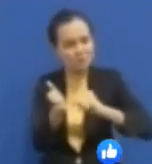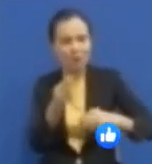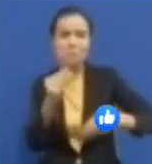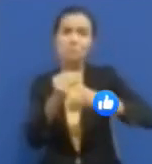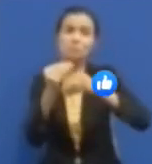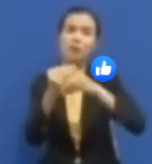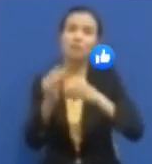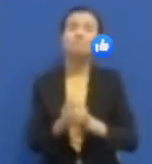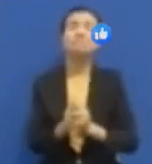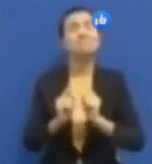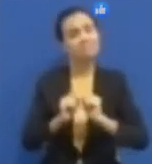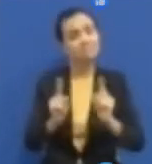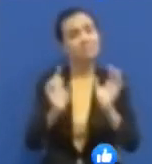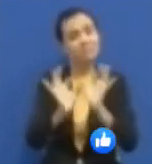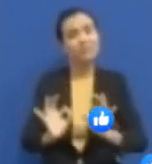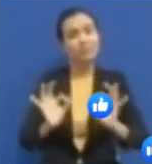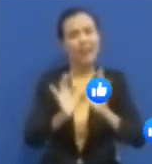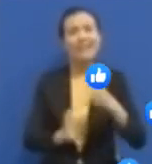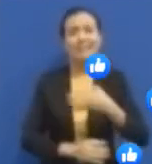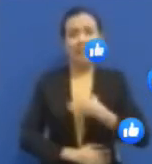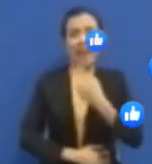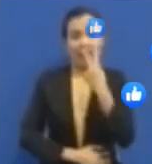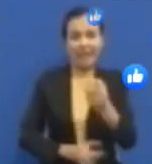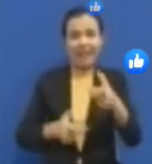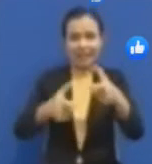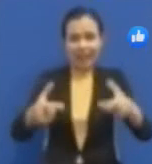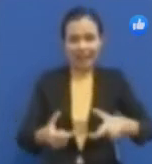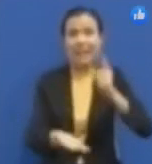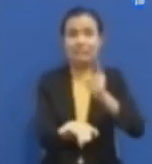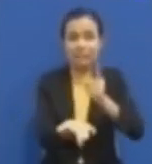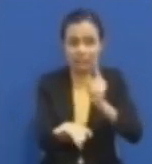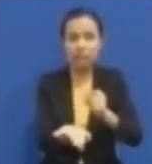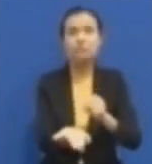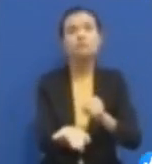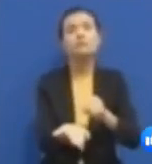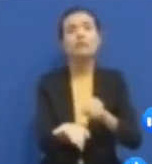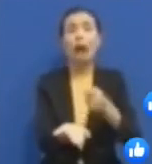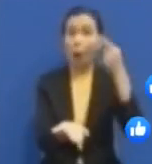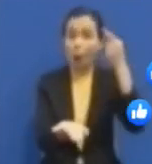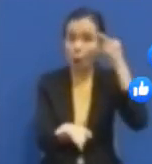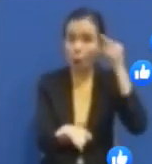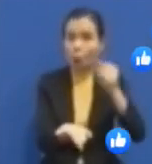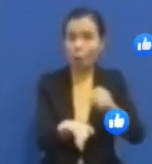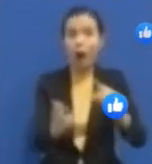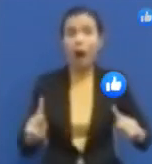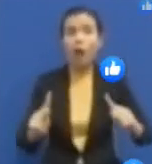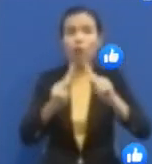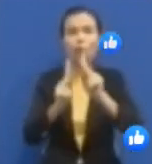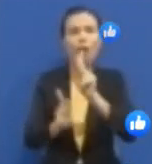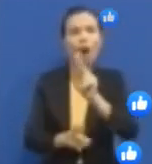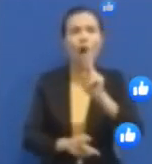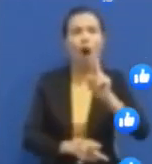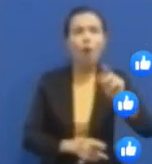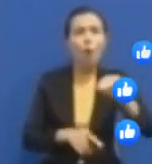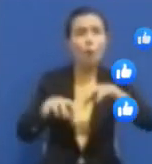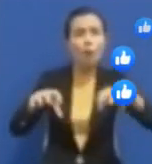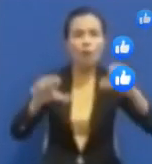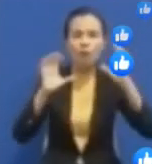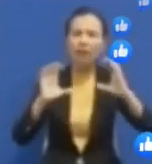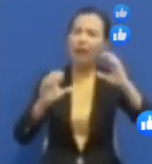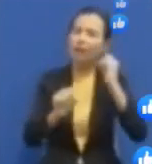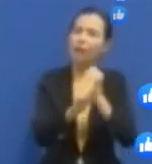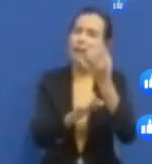คือว่าเราอยากเห็นรายงานจริงๆของจริงเราจะได้รู้ว่ากระทรวงและกรมหรือส่วนราชการต่างๆทำอย่าง